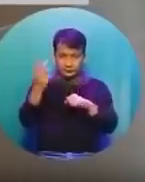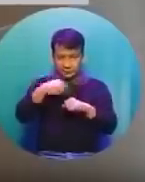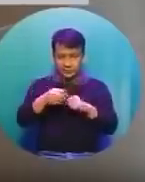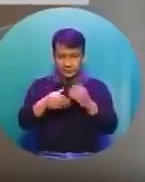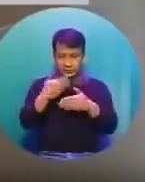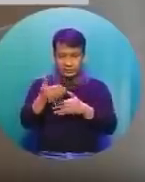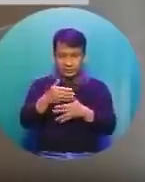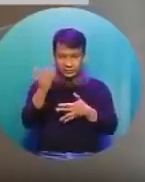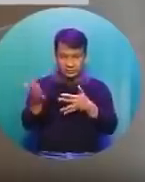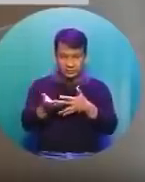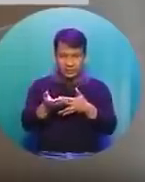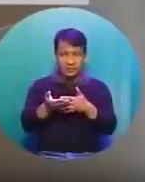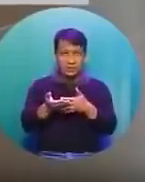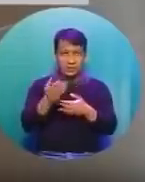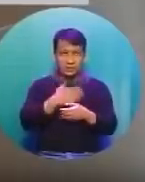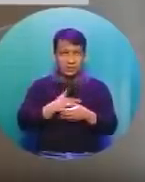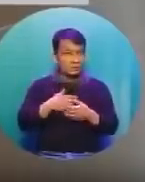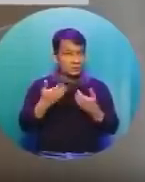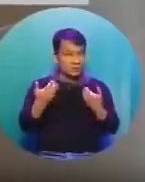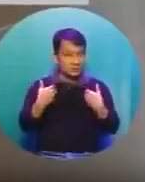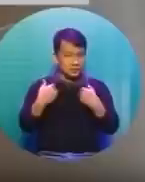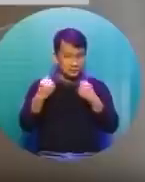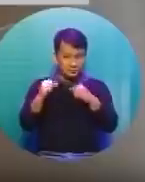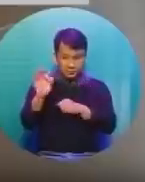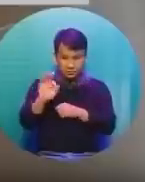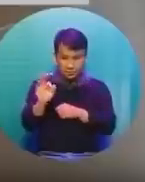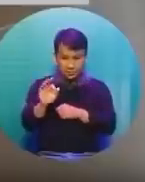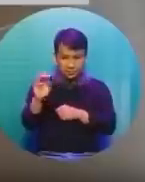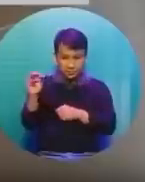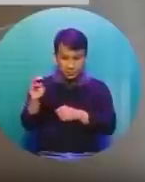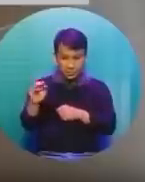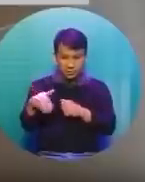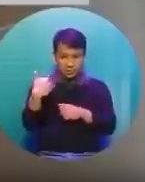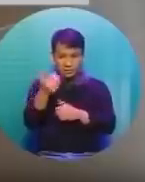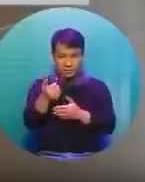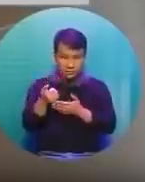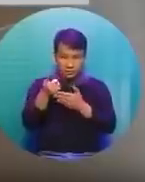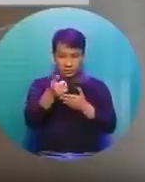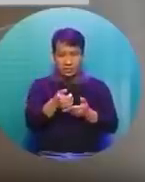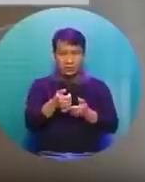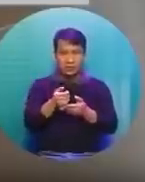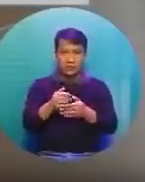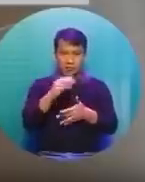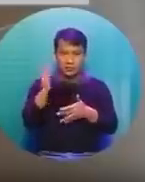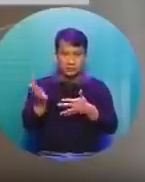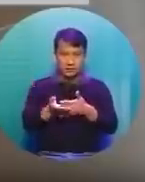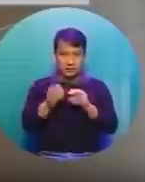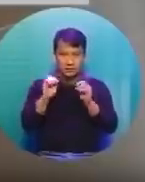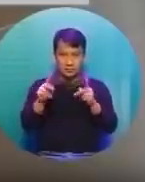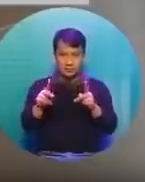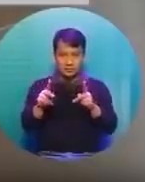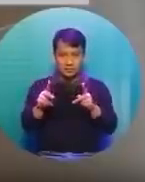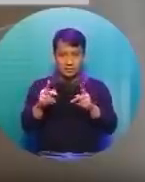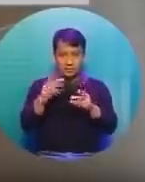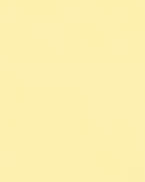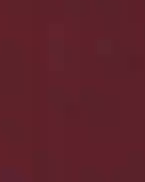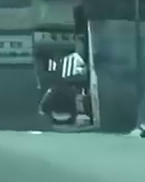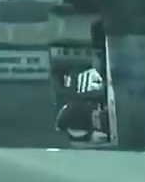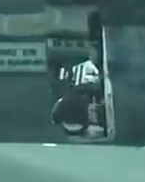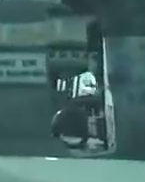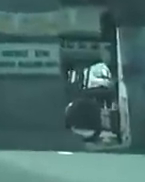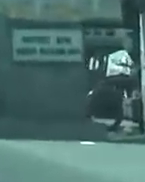hindi na magkasuhan sa korte. Kapag hindi kayo nagkasundo, by Friday, Monday, tutulungan namin si Mrs. para sampangan ng kaso. Okay? Salamat po,